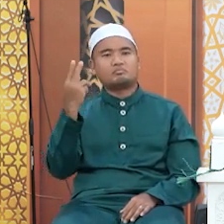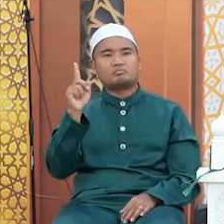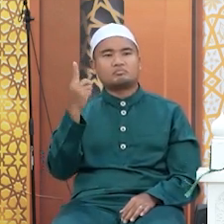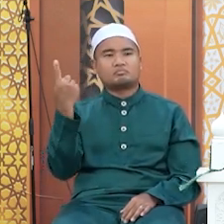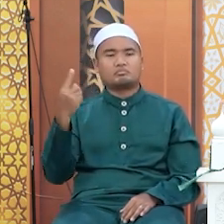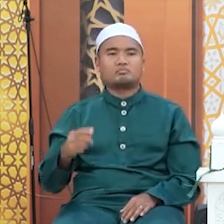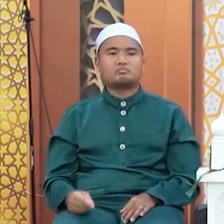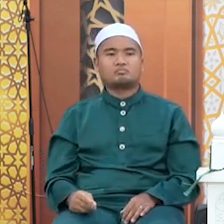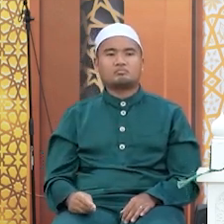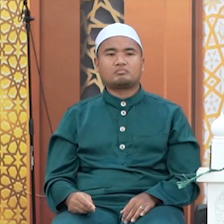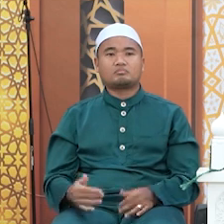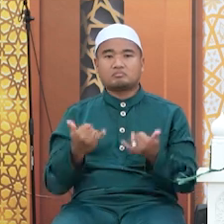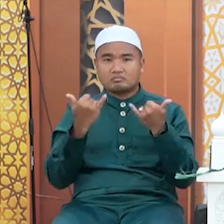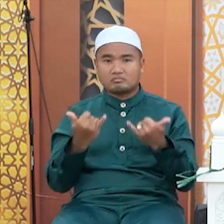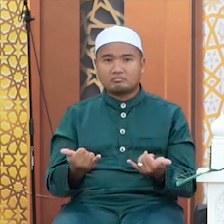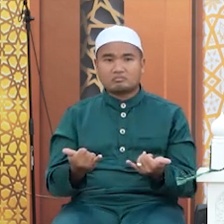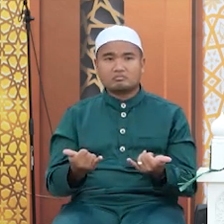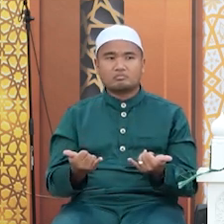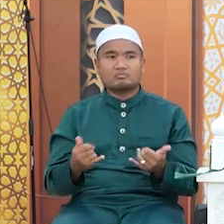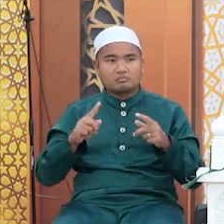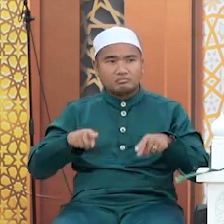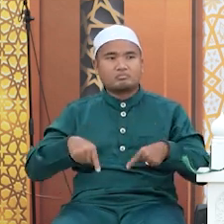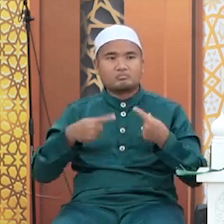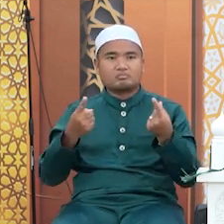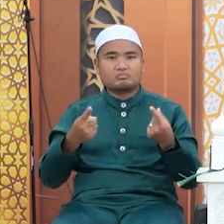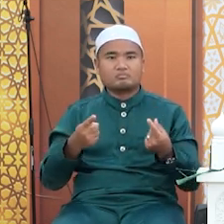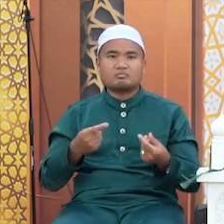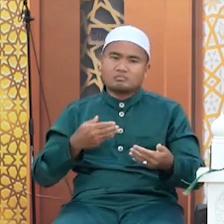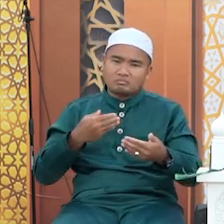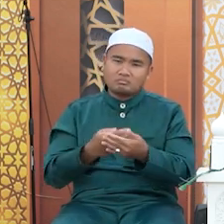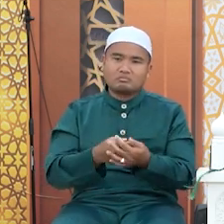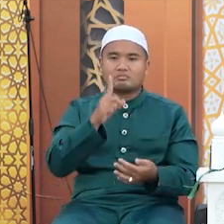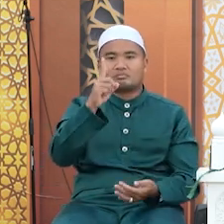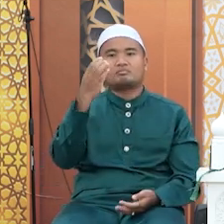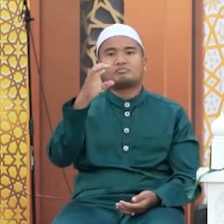Bila pergi sekali ni hotel hampir sama tu dekat 130,000.